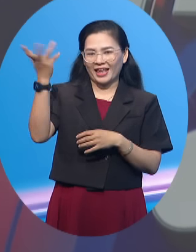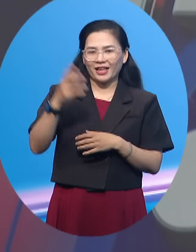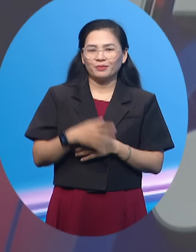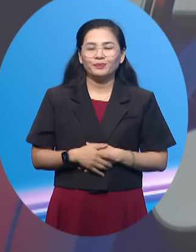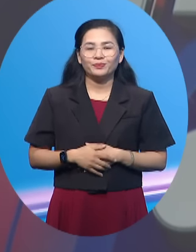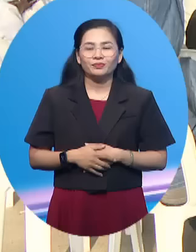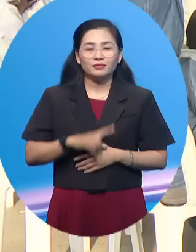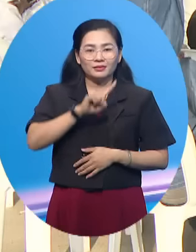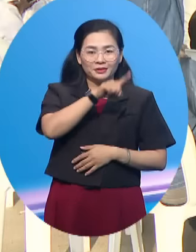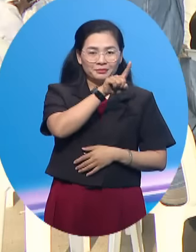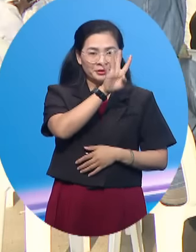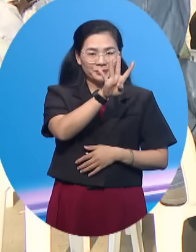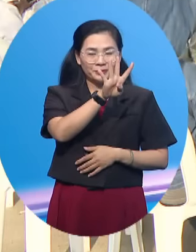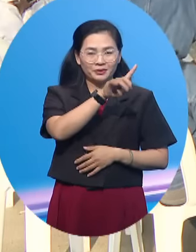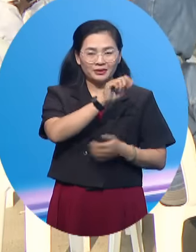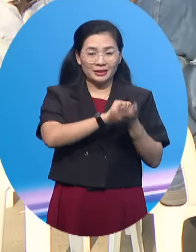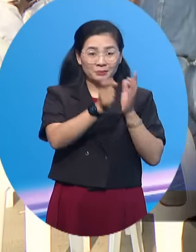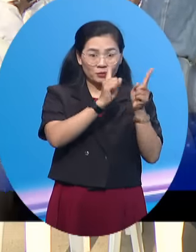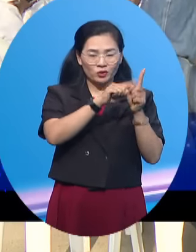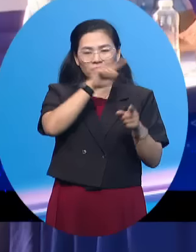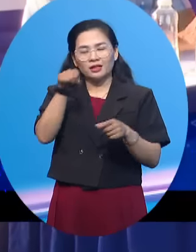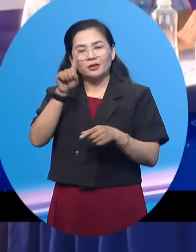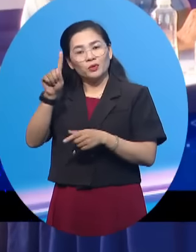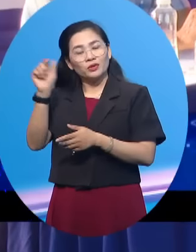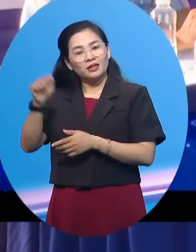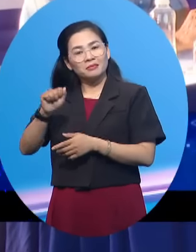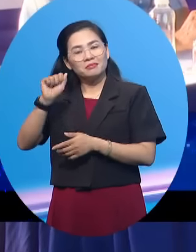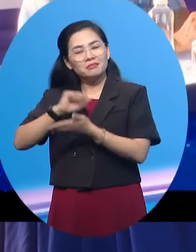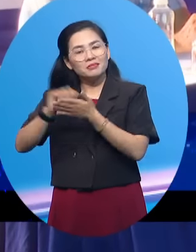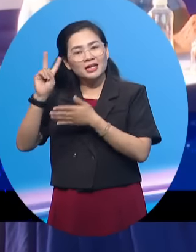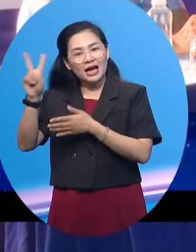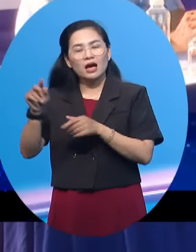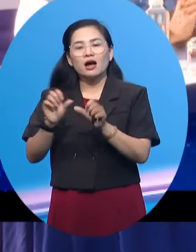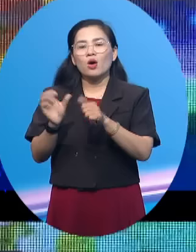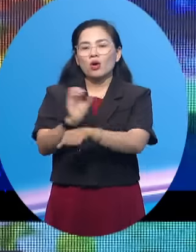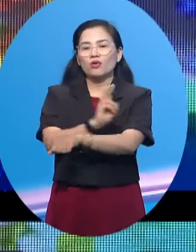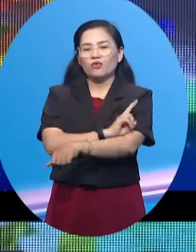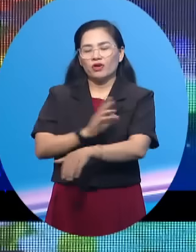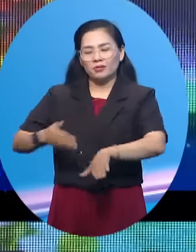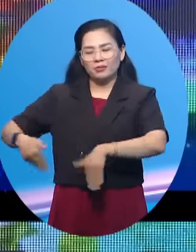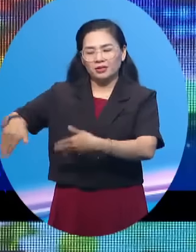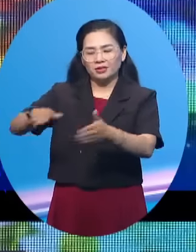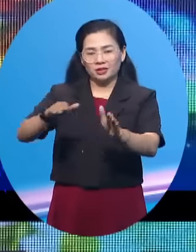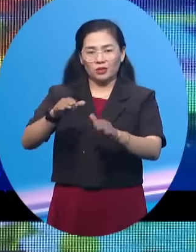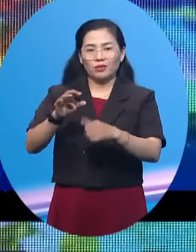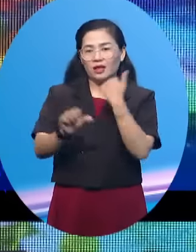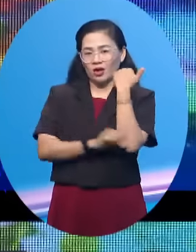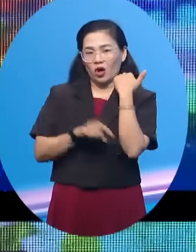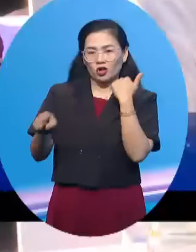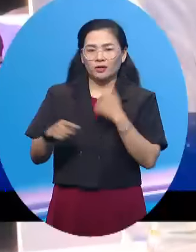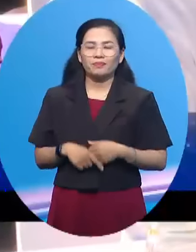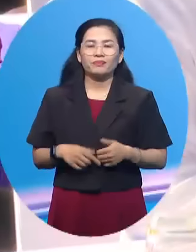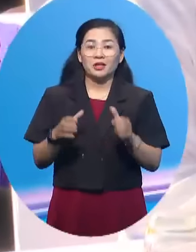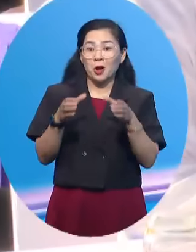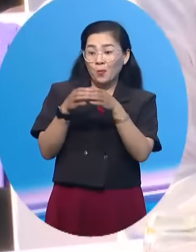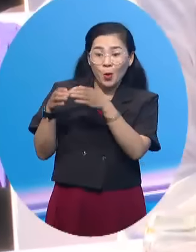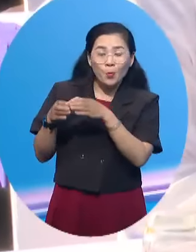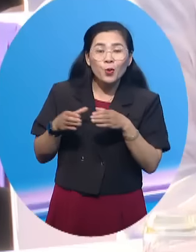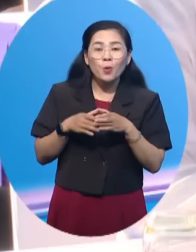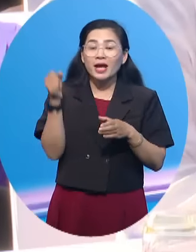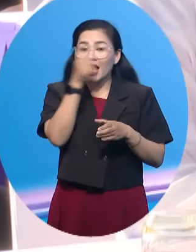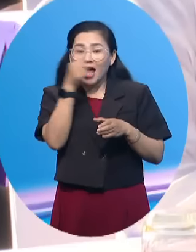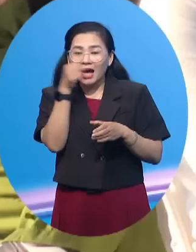Diễn ra từ ngày 14 tháng 11 đến ngày 1 tháng 12 tại công viên bờ sông thành phố Thủ Đức, Liên hoan năm nay thu hút đông đảo ban nhạc, nhóm ca